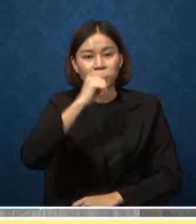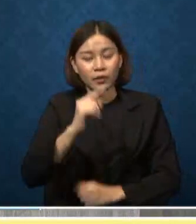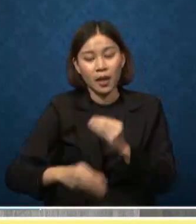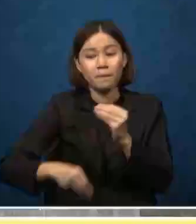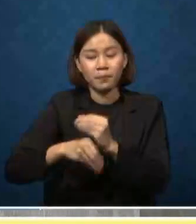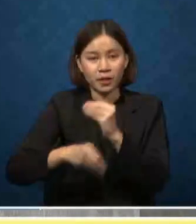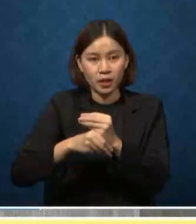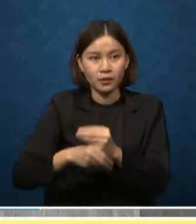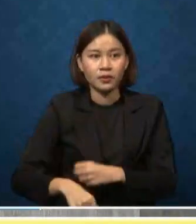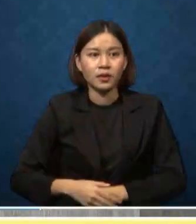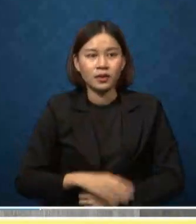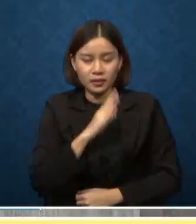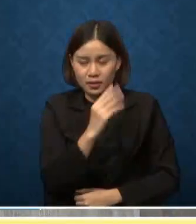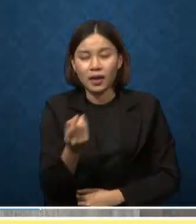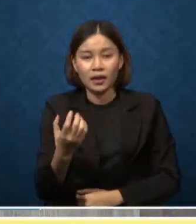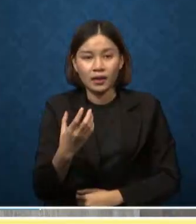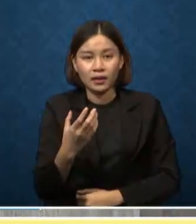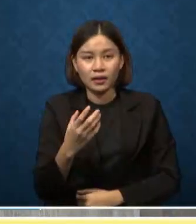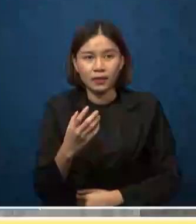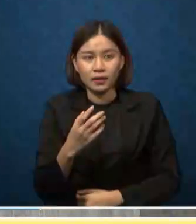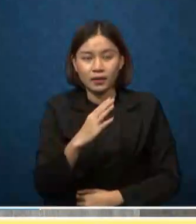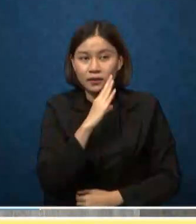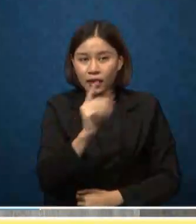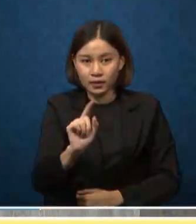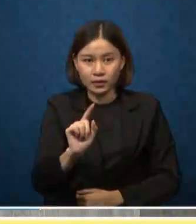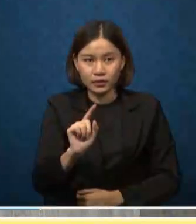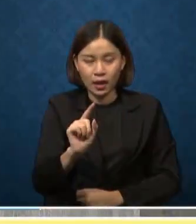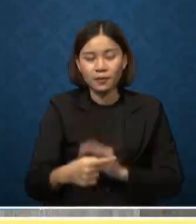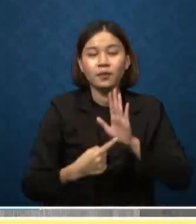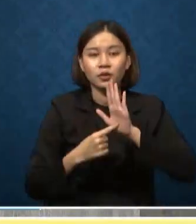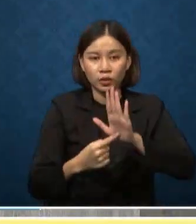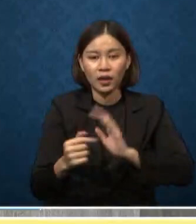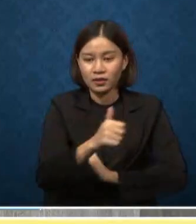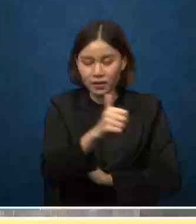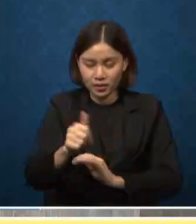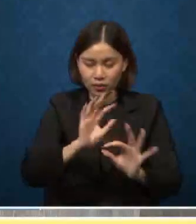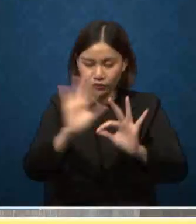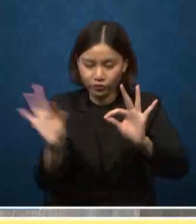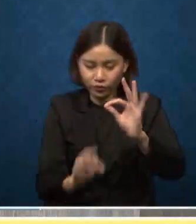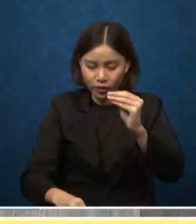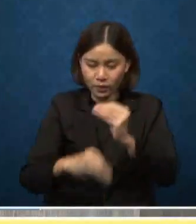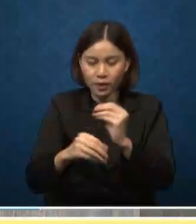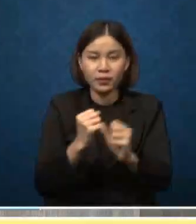นะครับถ้าเกิดจากกรุณาอ่าเป็นอ่าตัวอย่างที่จะไปเพิ่มเติมในรายงานได้ขอบพระคุณครับ